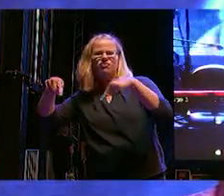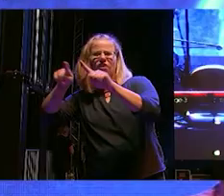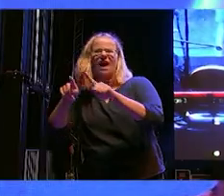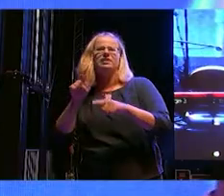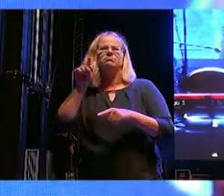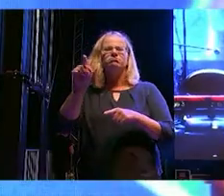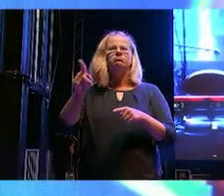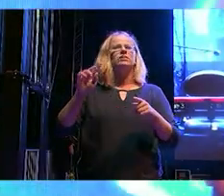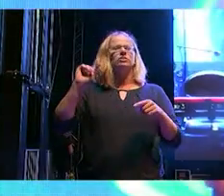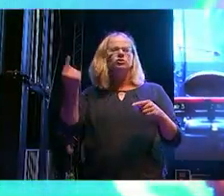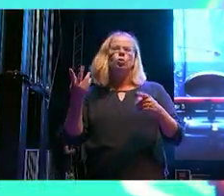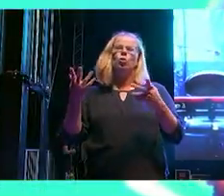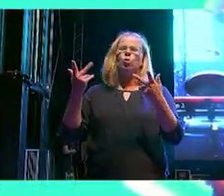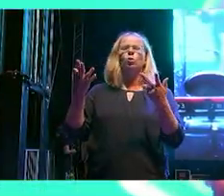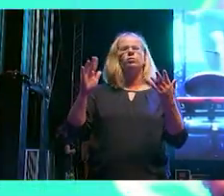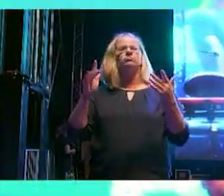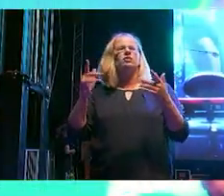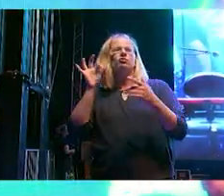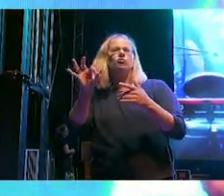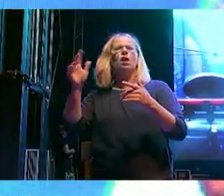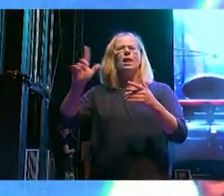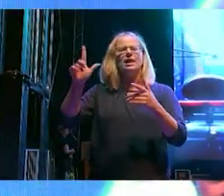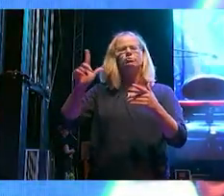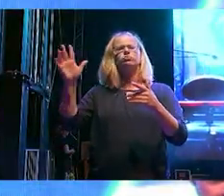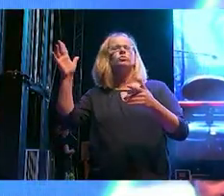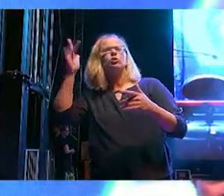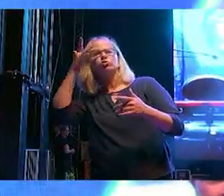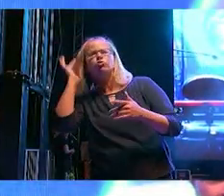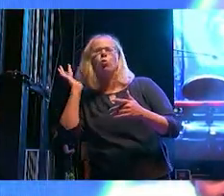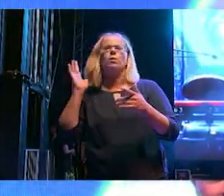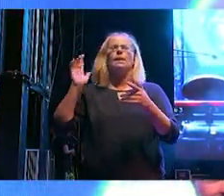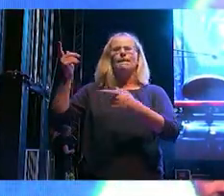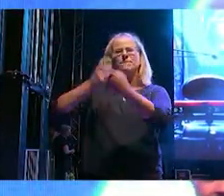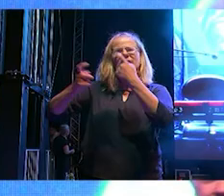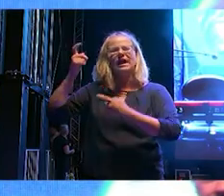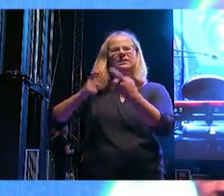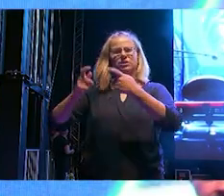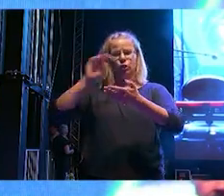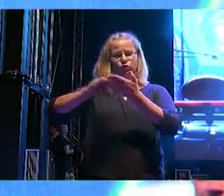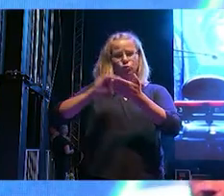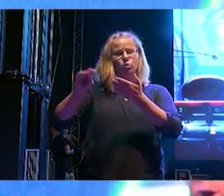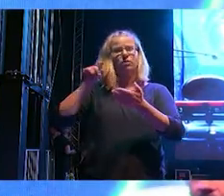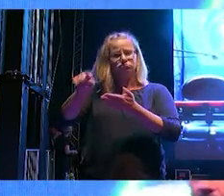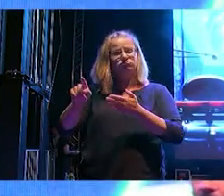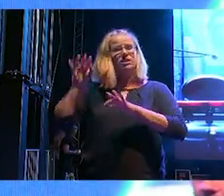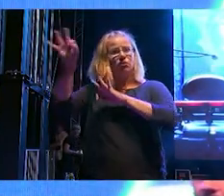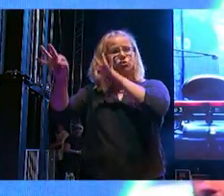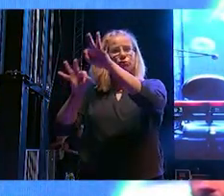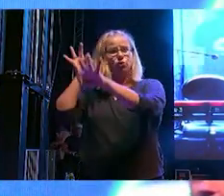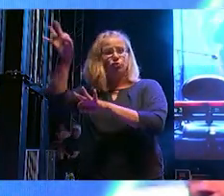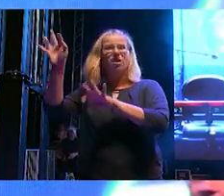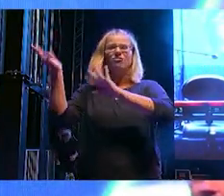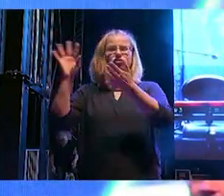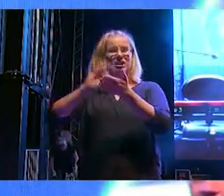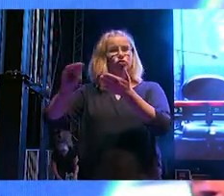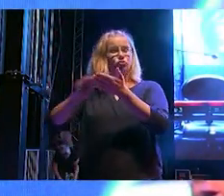von Schwulen, Lesben, Bi und Trans und Migrantinnen einsetzen, um ihre Förderung und damit um ihre Existenz sorgen müssen, sondern auch